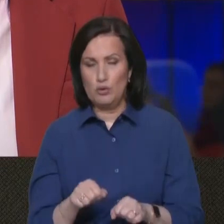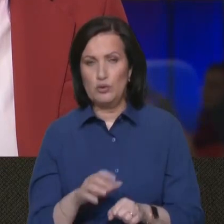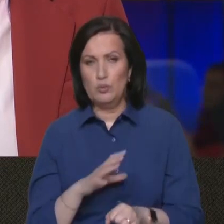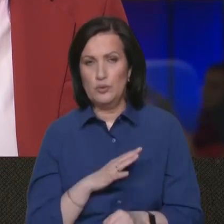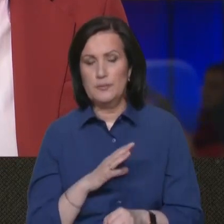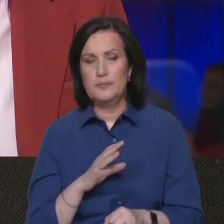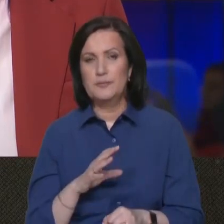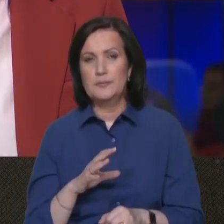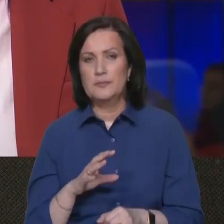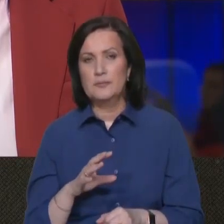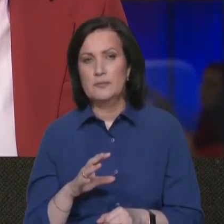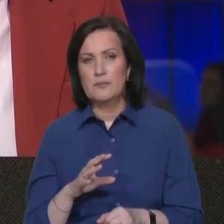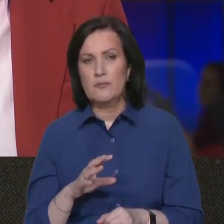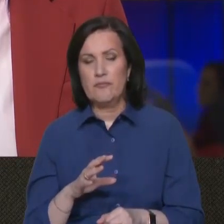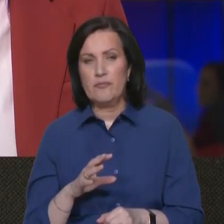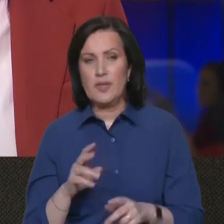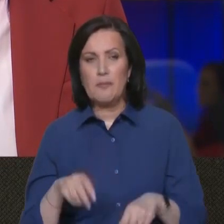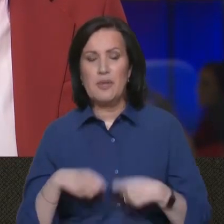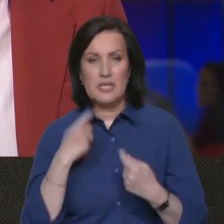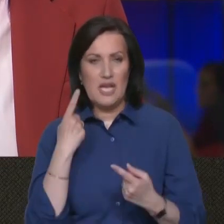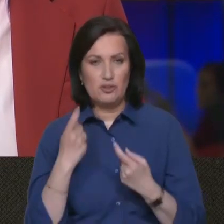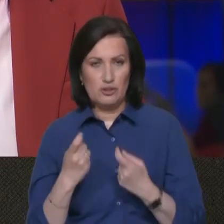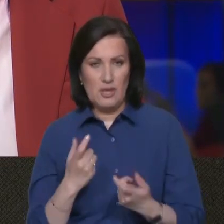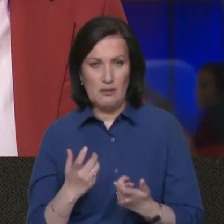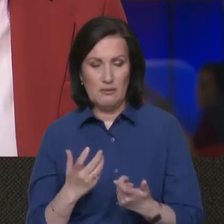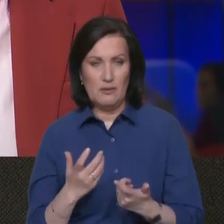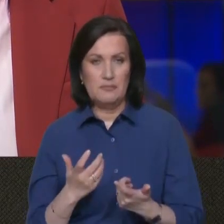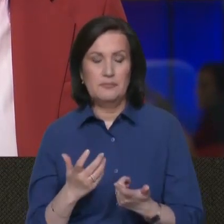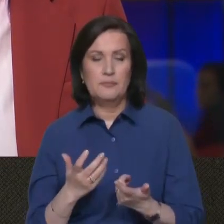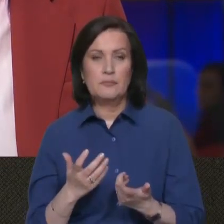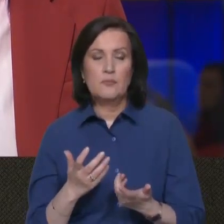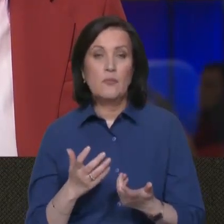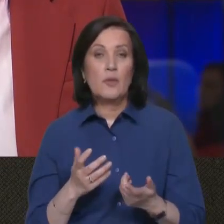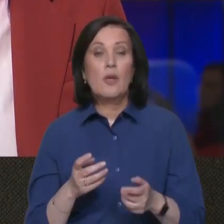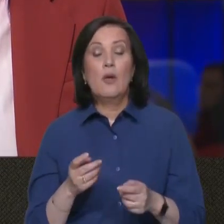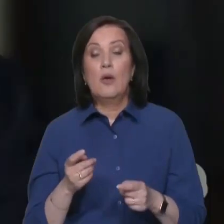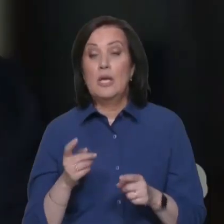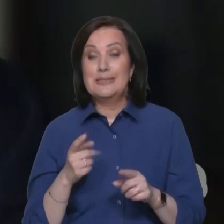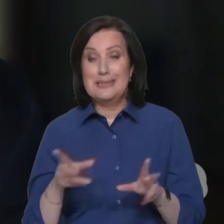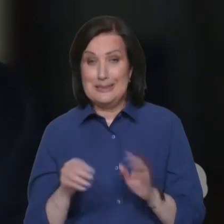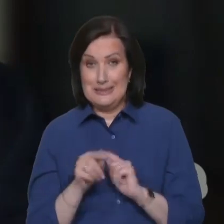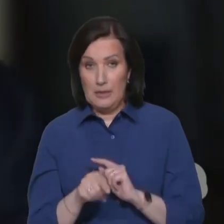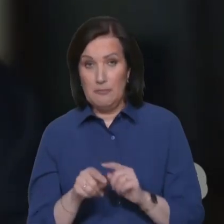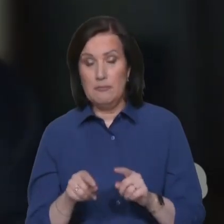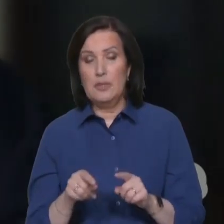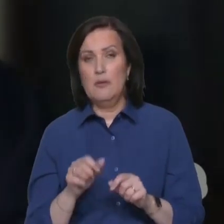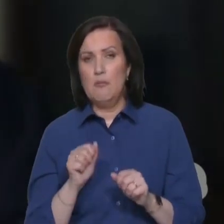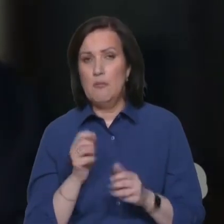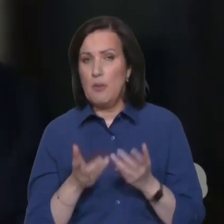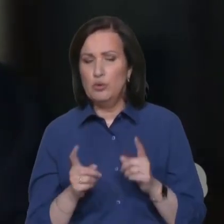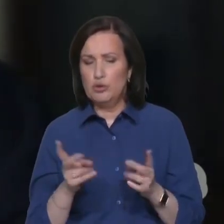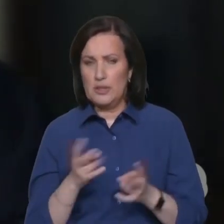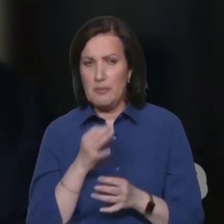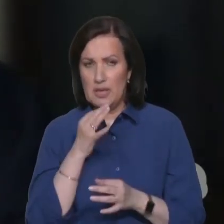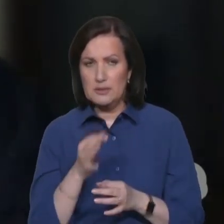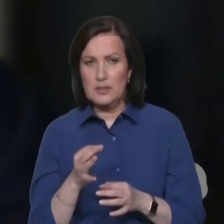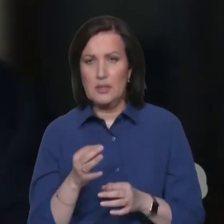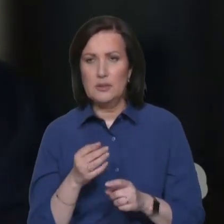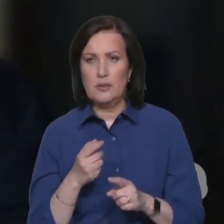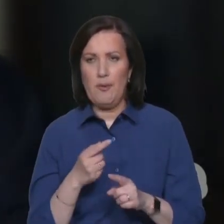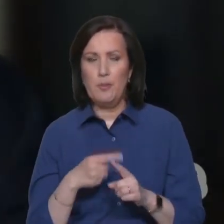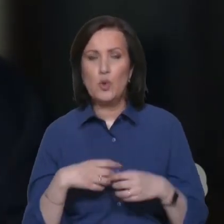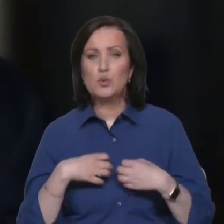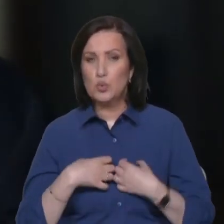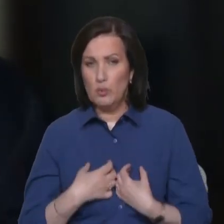служити пристроєм передачі даних, скажімо так. Одночасно з цим, знову ж таки, тут, мабуть, що треба казати про саме